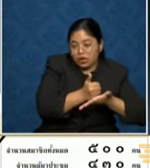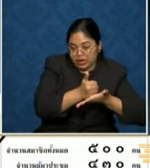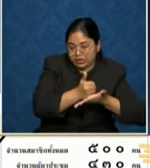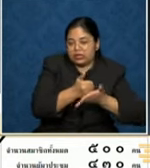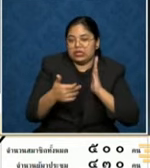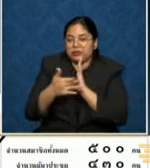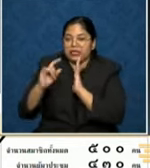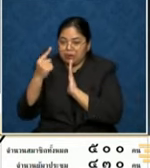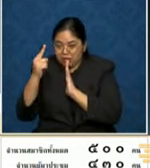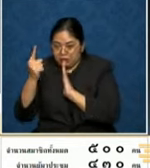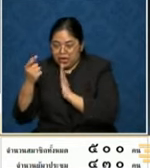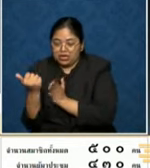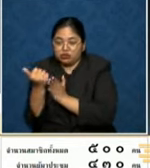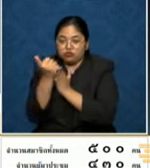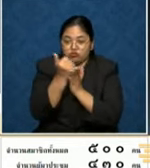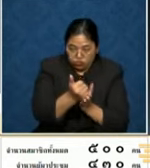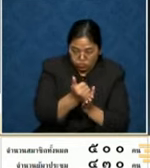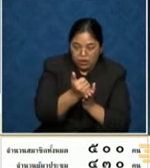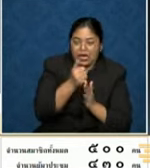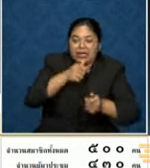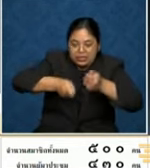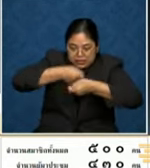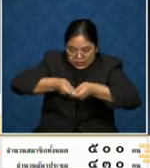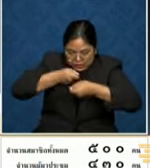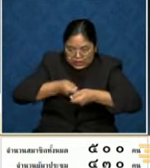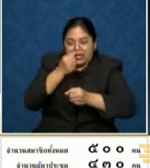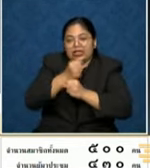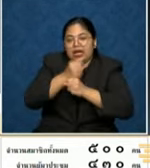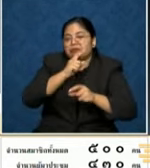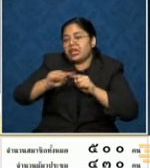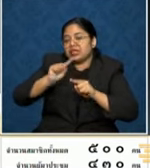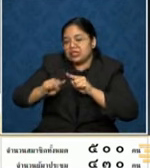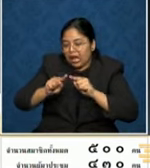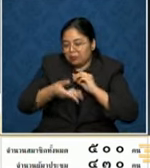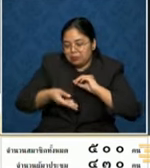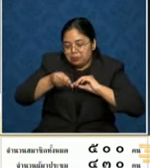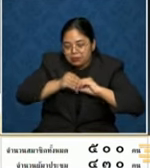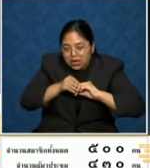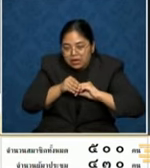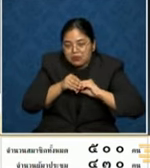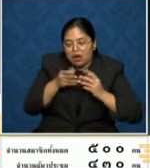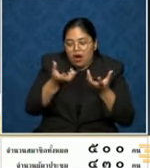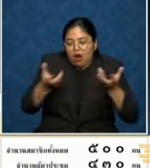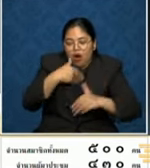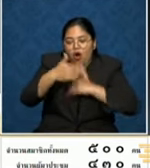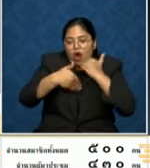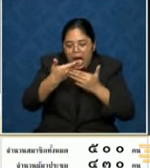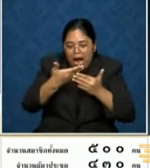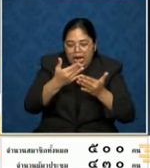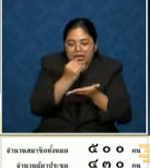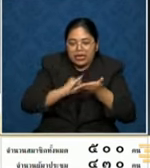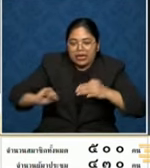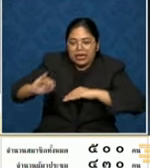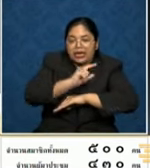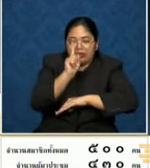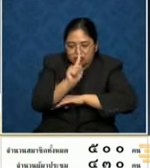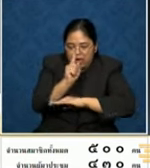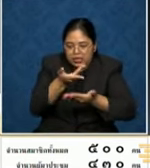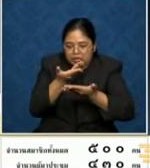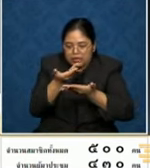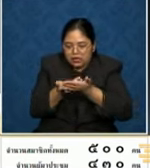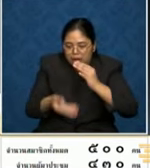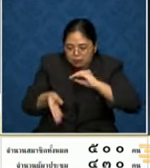ายได้โดยเน้นนวัตกรรมเกษตรแม่นยำเพื่อเพิ่มผลผลิตและมูลค่าผลตอบแทนต่อไร่ให้สูงขึ้นครับท่านประธานครับ